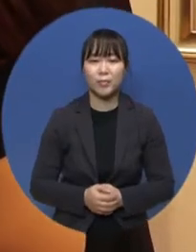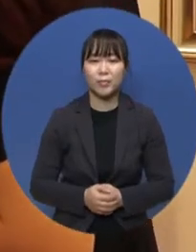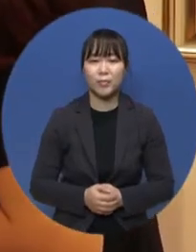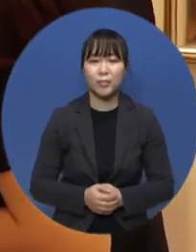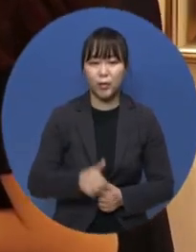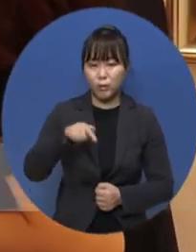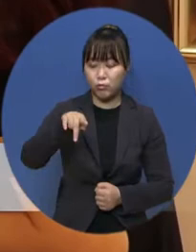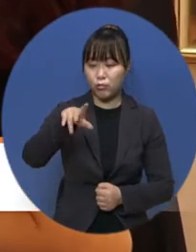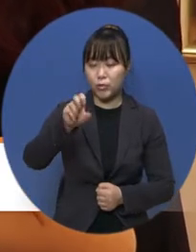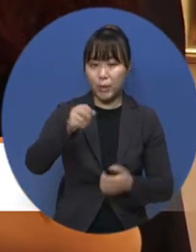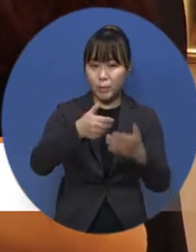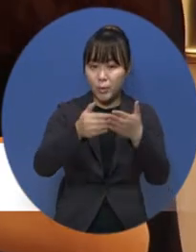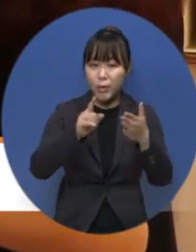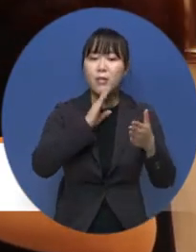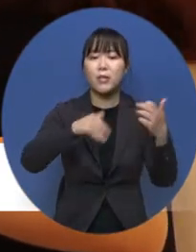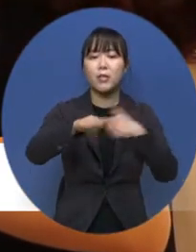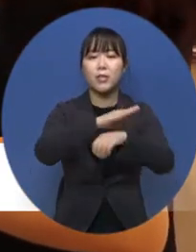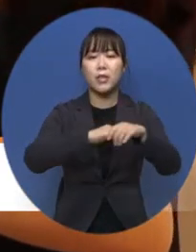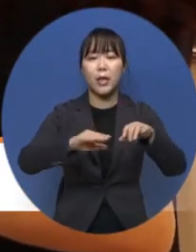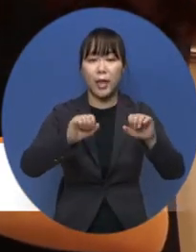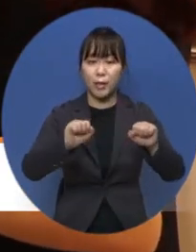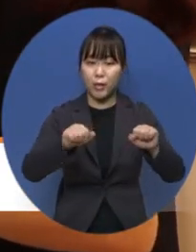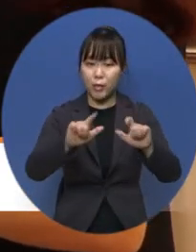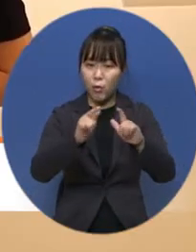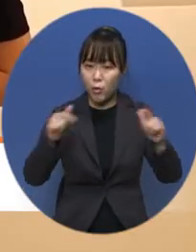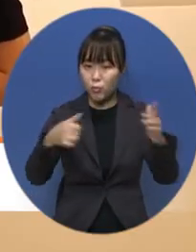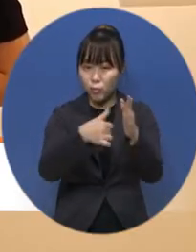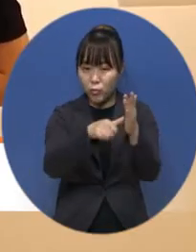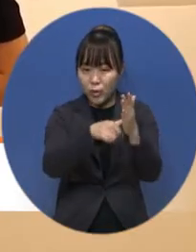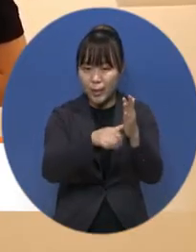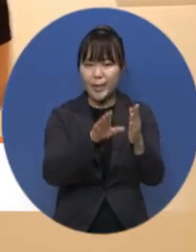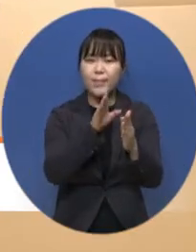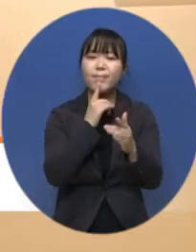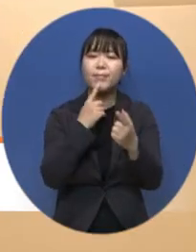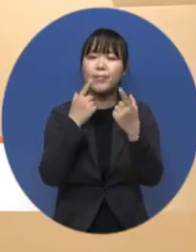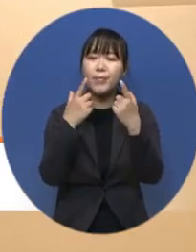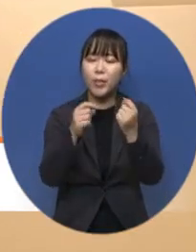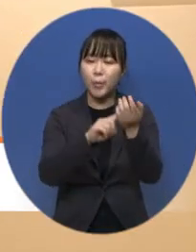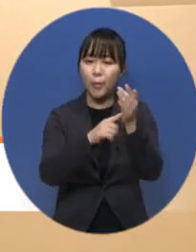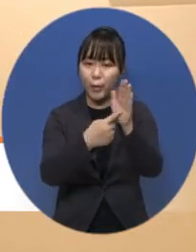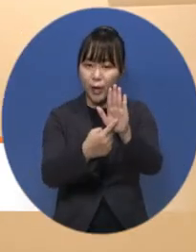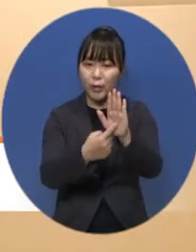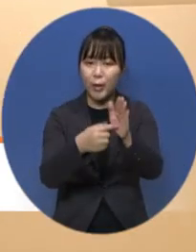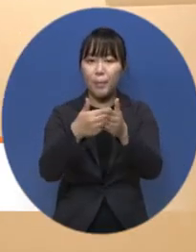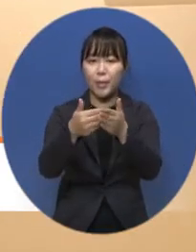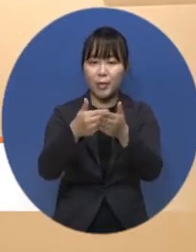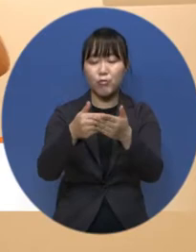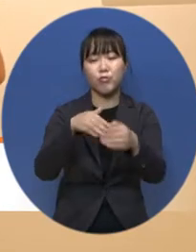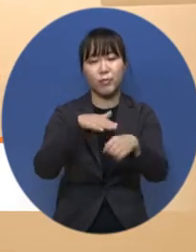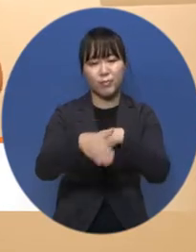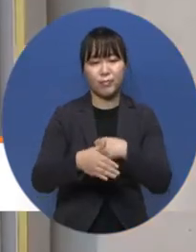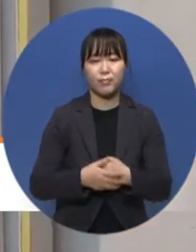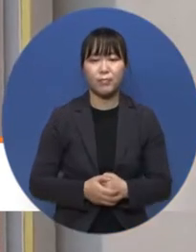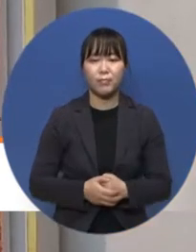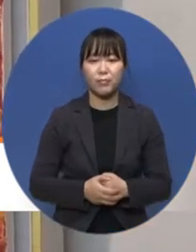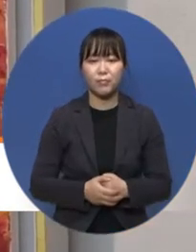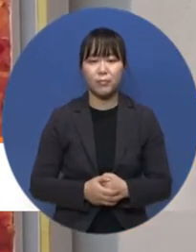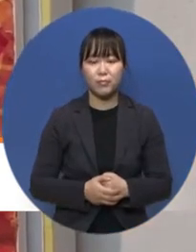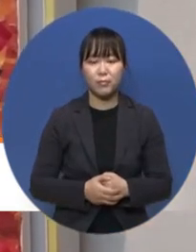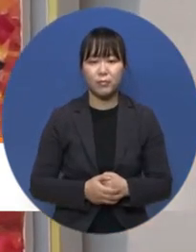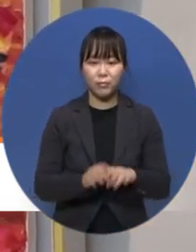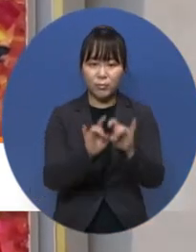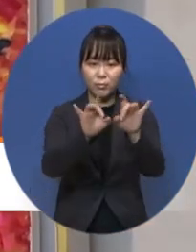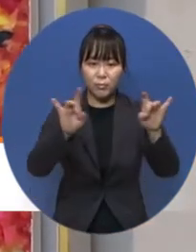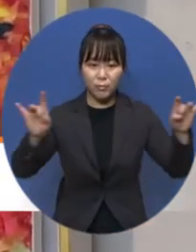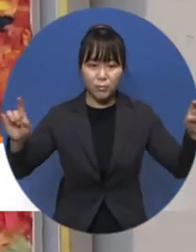구상 미술은 현실 세계에 존재하는 여러 대상을 사실적으로 표현하는 미술 장르입니다.